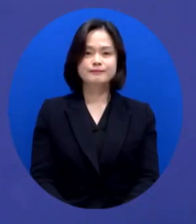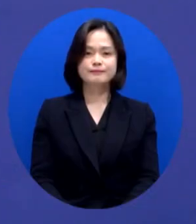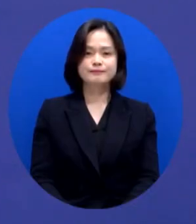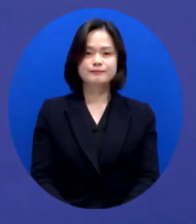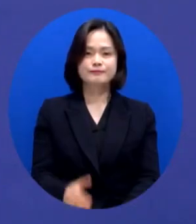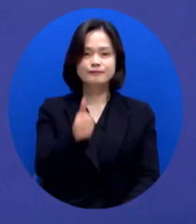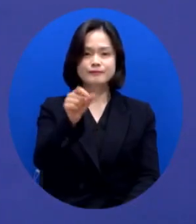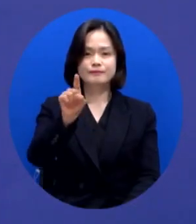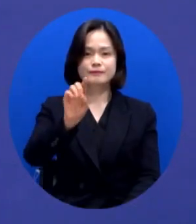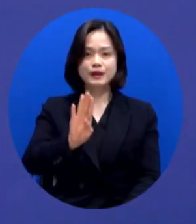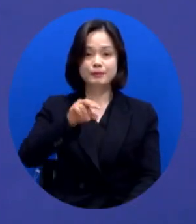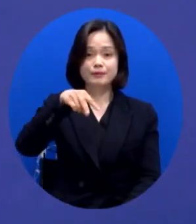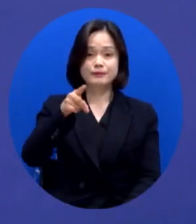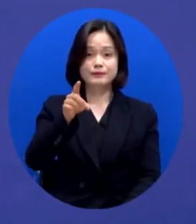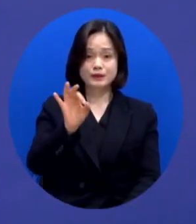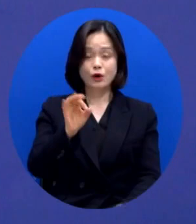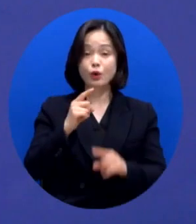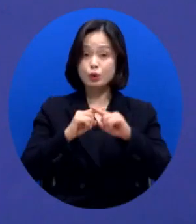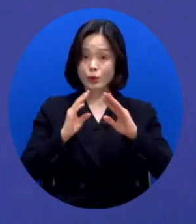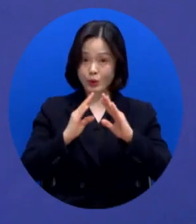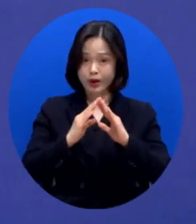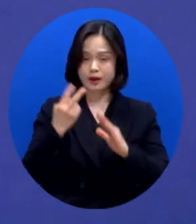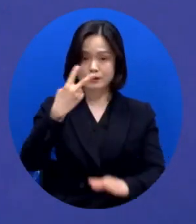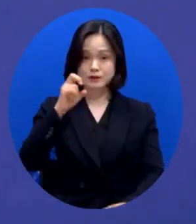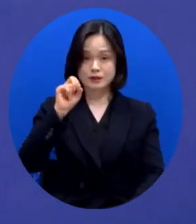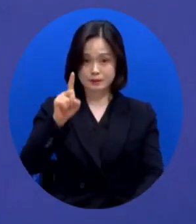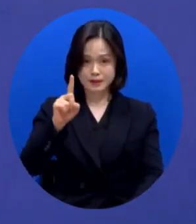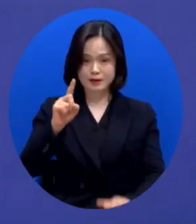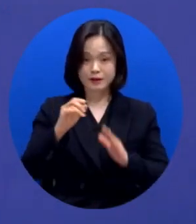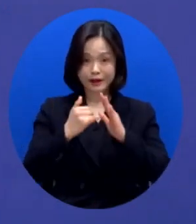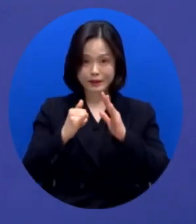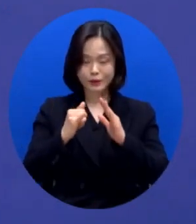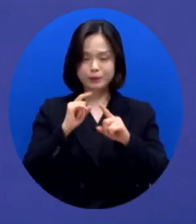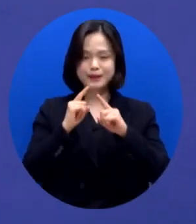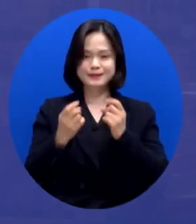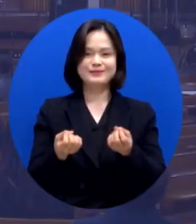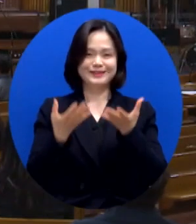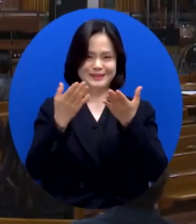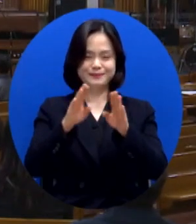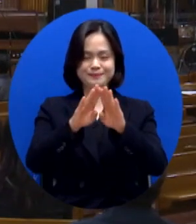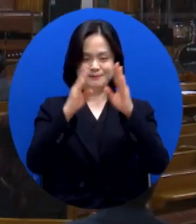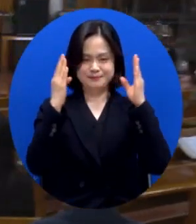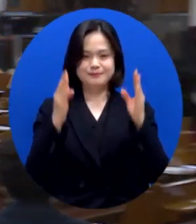합성 감리교회가 2021년 합성가족 말씀잔치를 열었습니다.